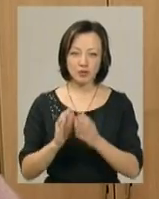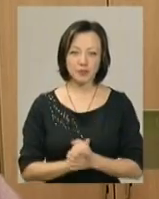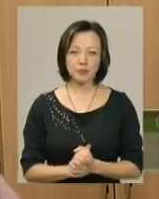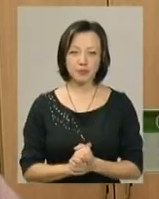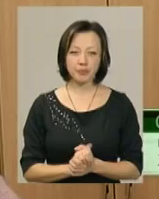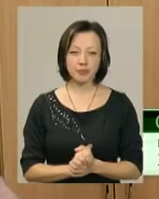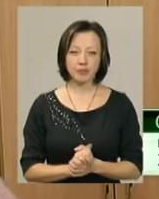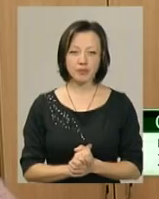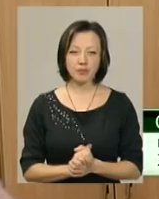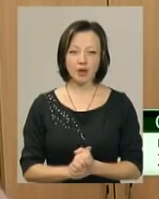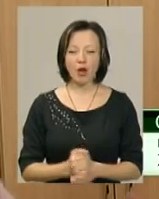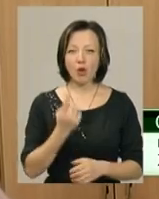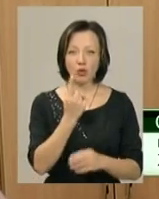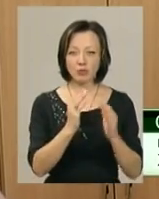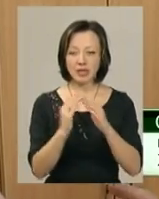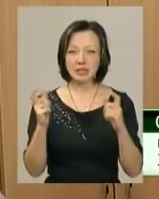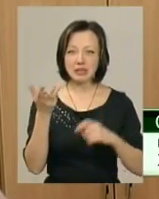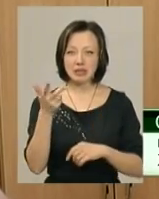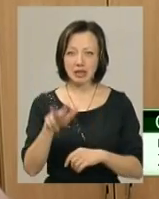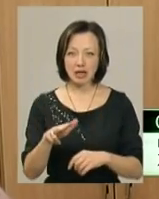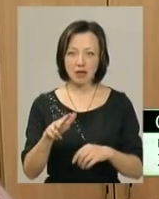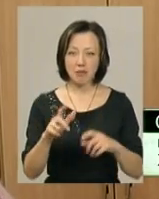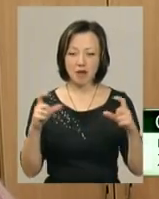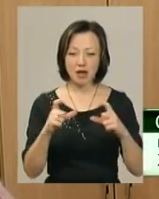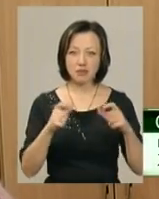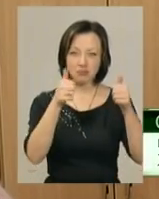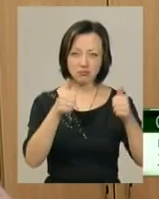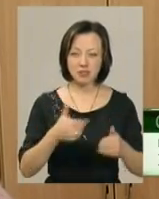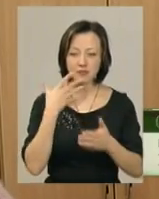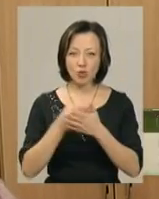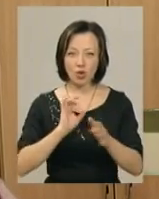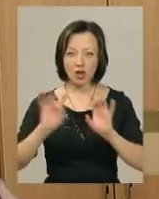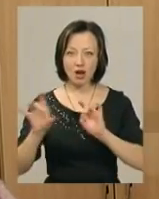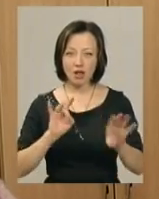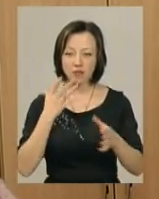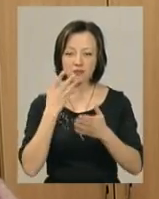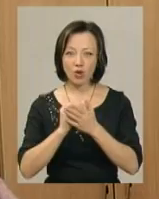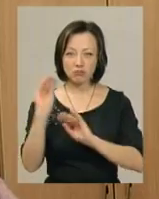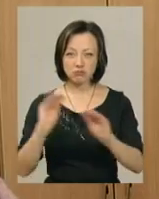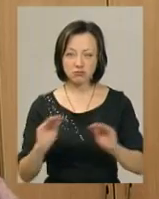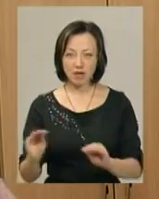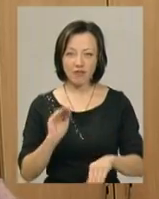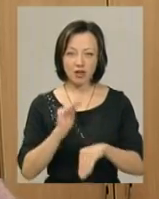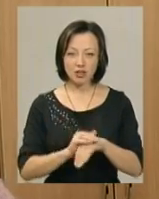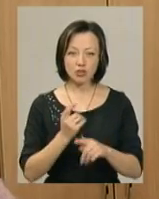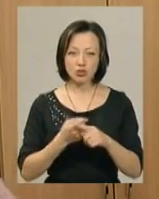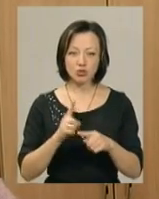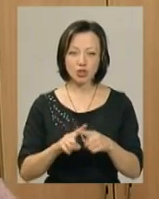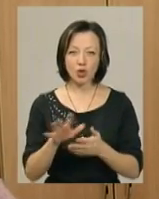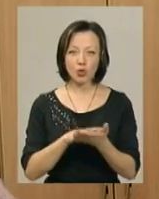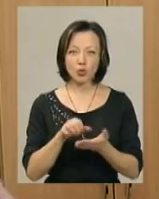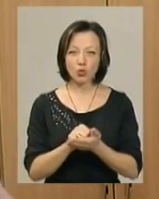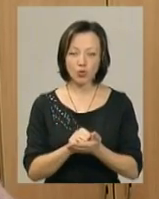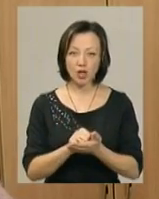будинок взяли, наприклад, 3 магазини. І кожен магазин ставить свою рекламу, проводить оздоблення своє, і фактично воно